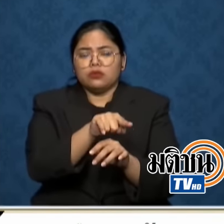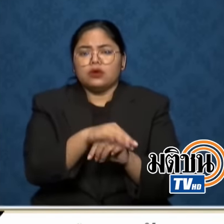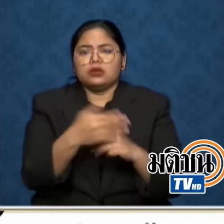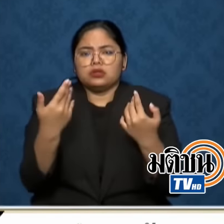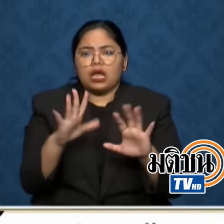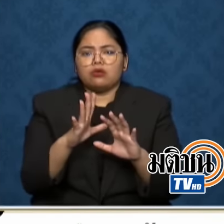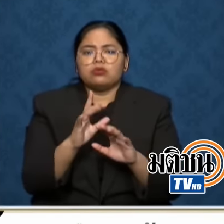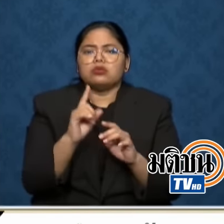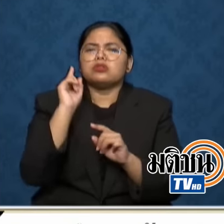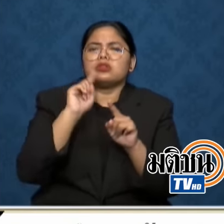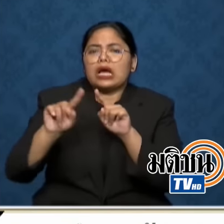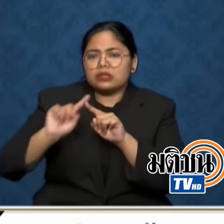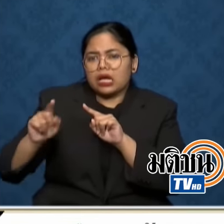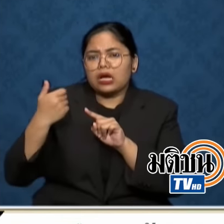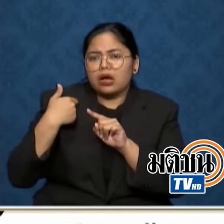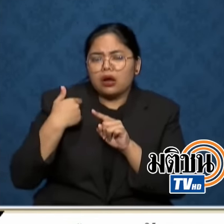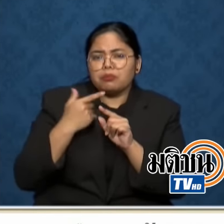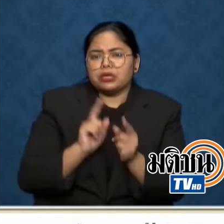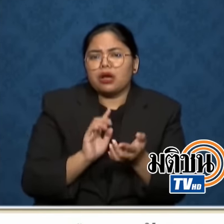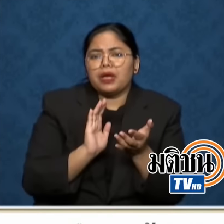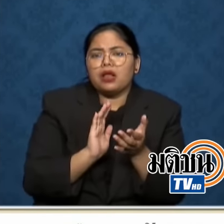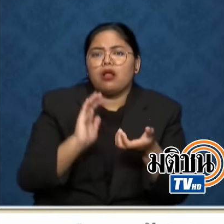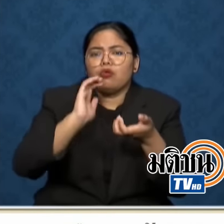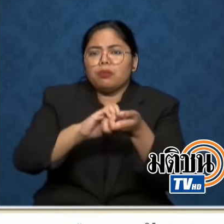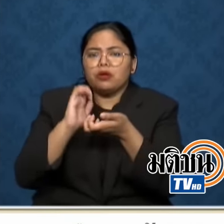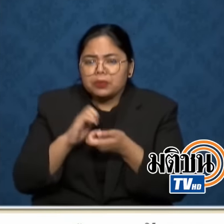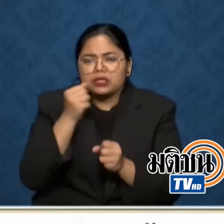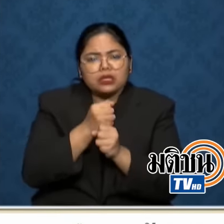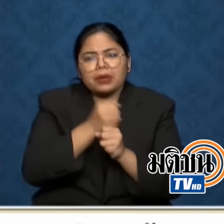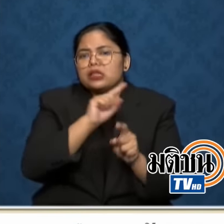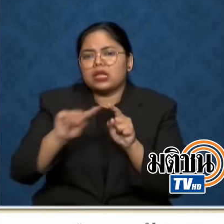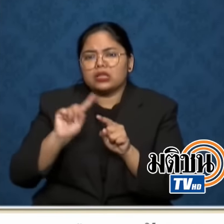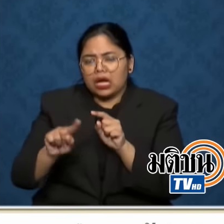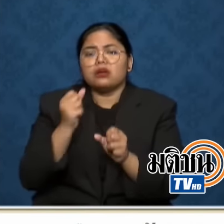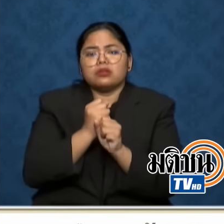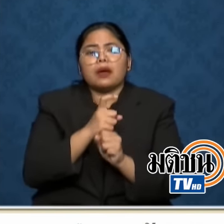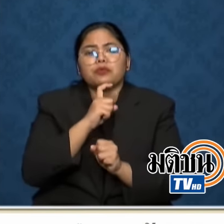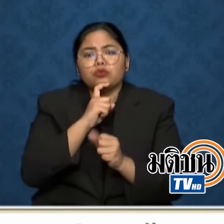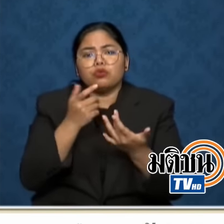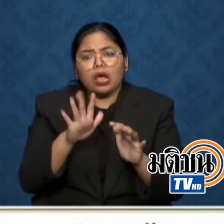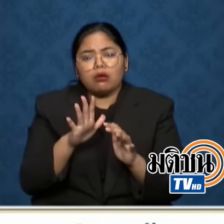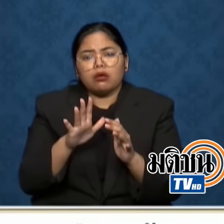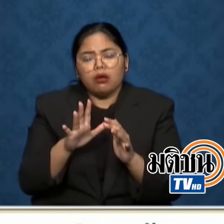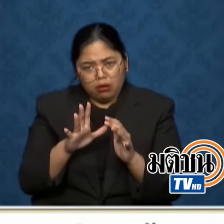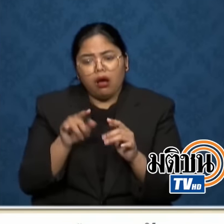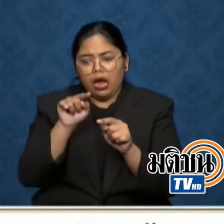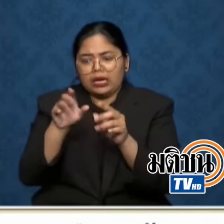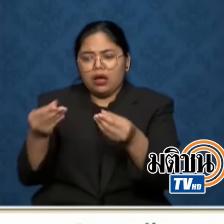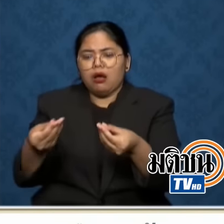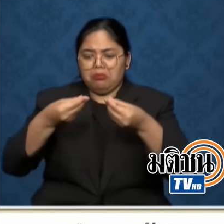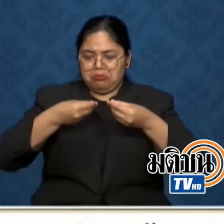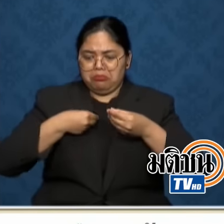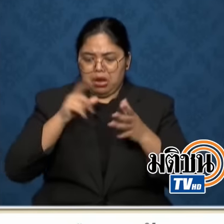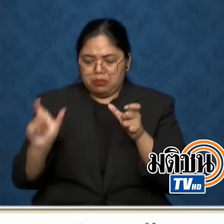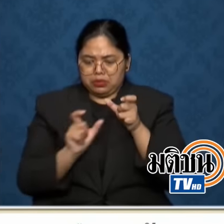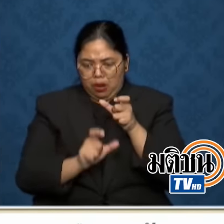กบ้างไปพิชงานพรายบ้างนะครับทำอยู่แล้วครับเอามาเป็นผลงานตัวเองก็ได้หรออันที่สองครับโครง